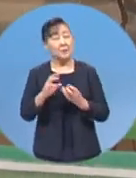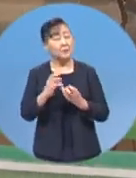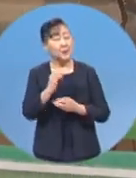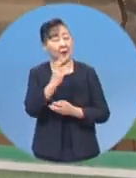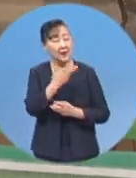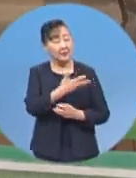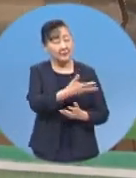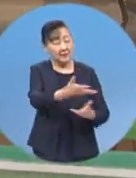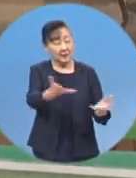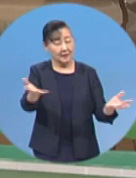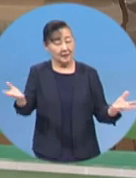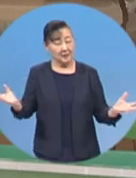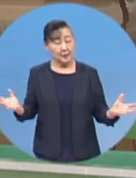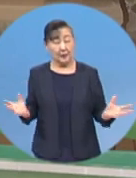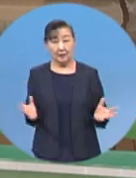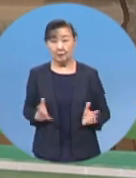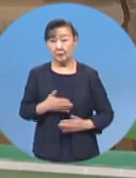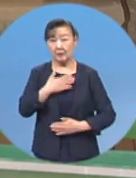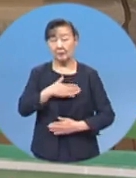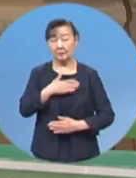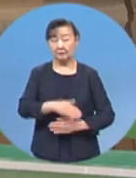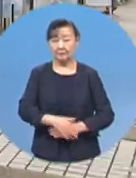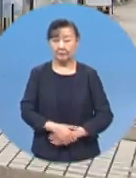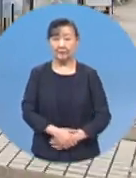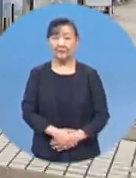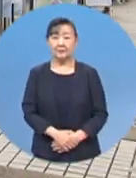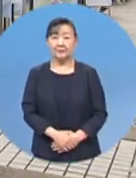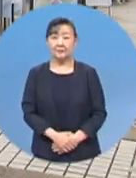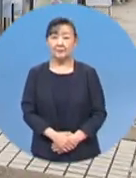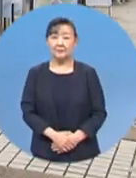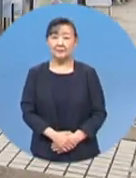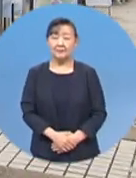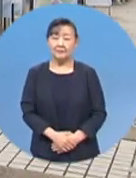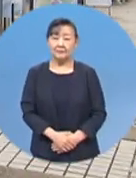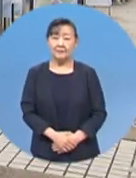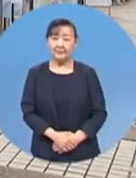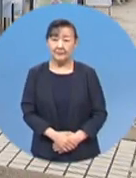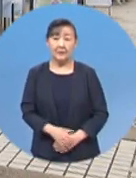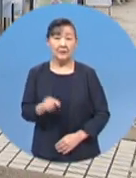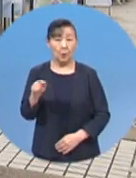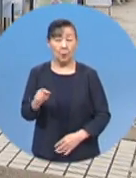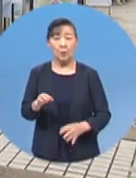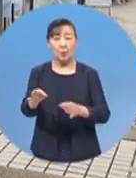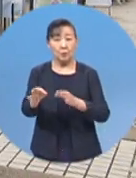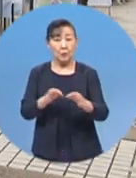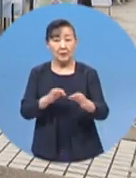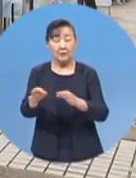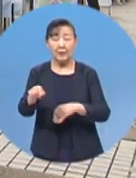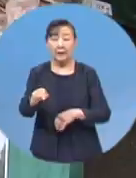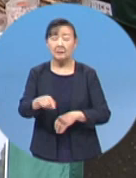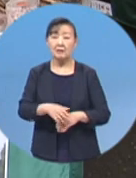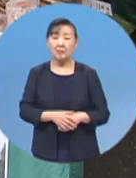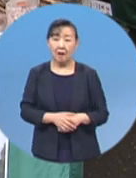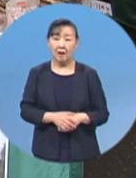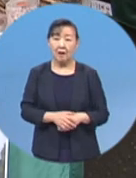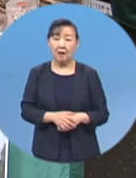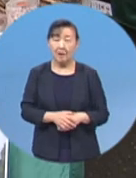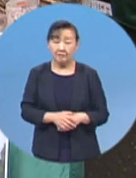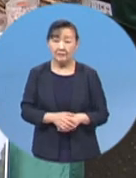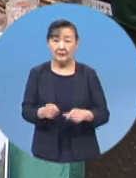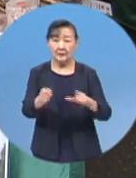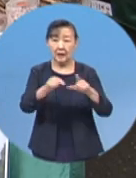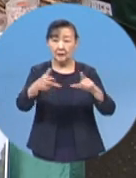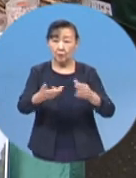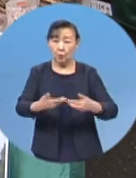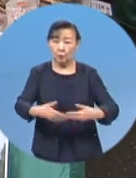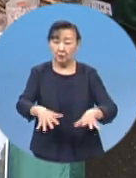れているような、そんな気分ですね。 またこちらの特設売店では習志野市のふるさ